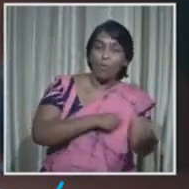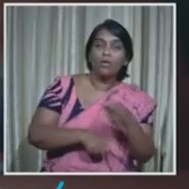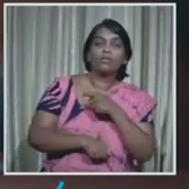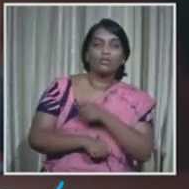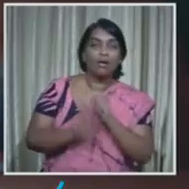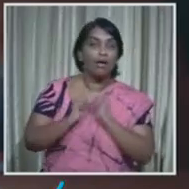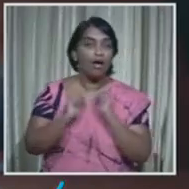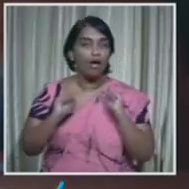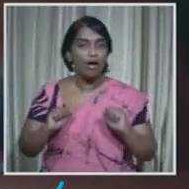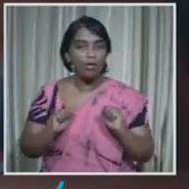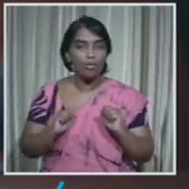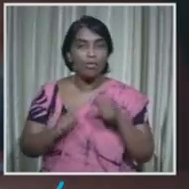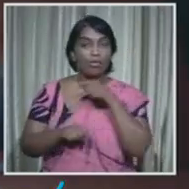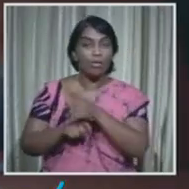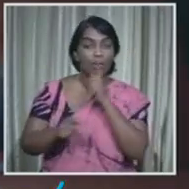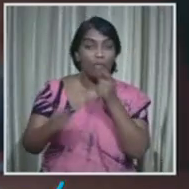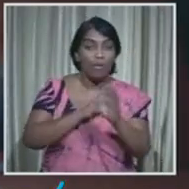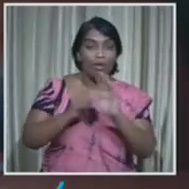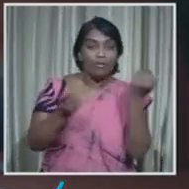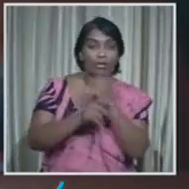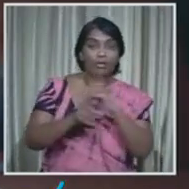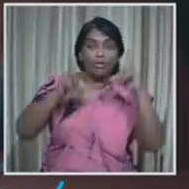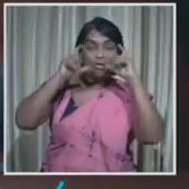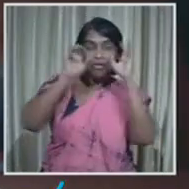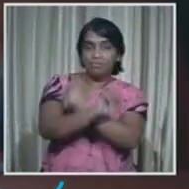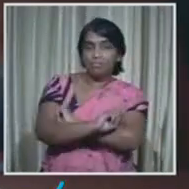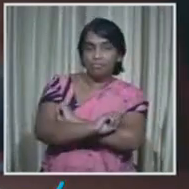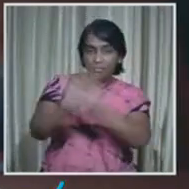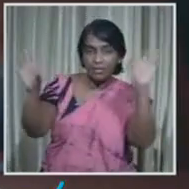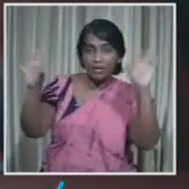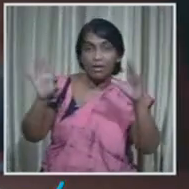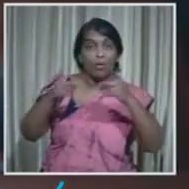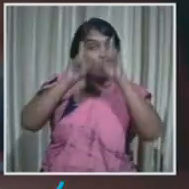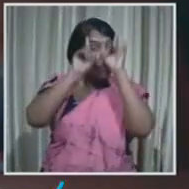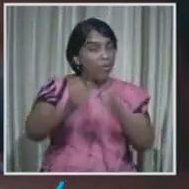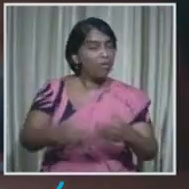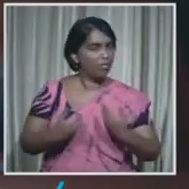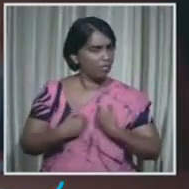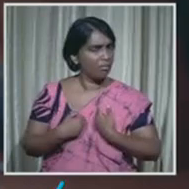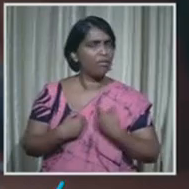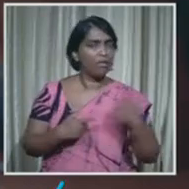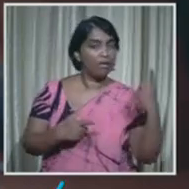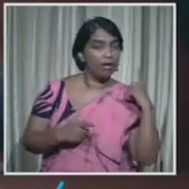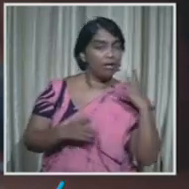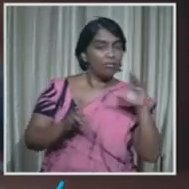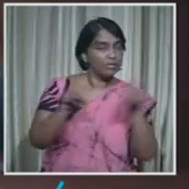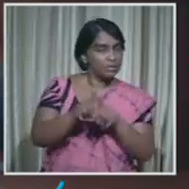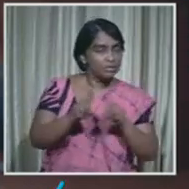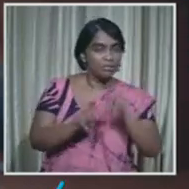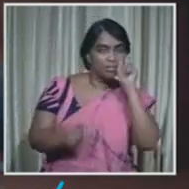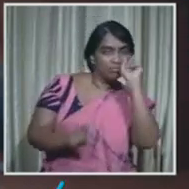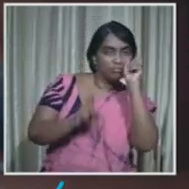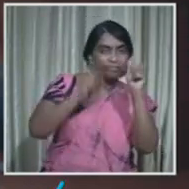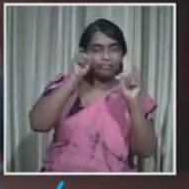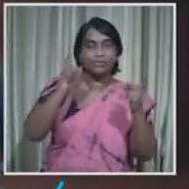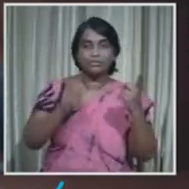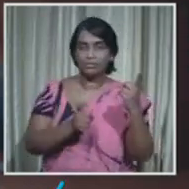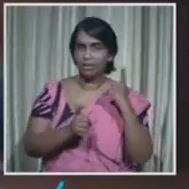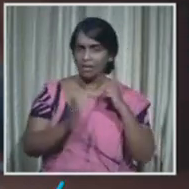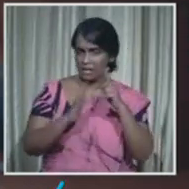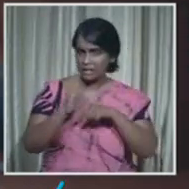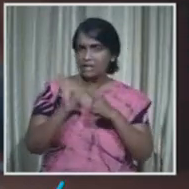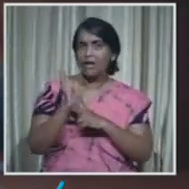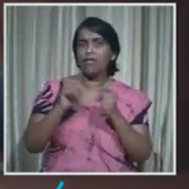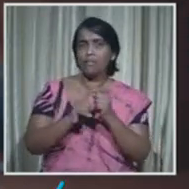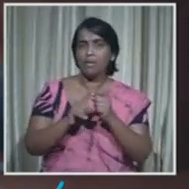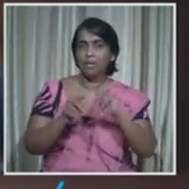කරේ ඒවා අපි පහර දෙන්න කලින් ඡායාරූප එළිදරව් කරා එවැනි අපි සතුව මේ රටේ ඝාතනයන්ට